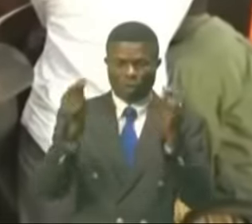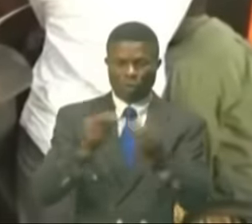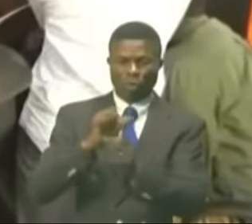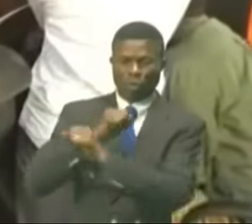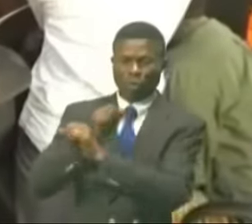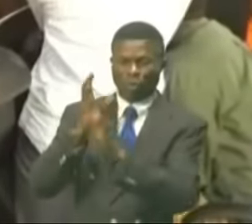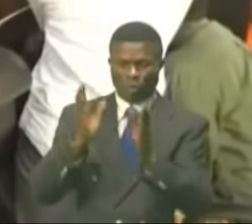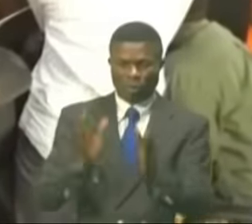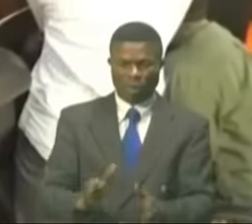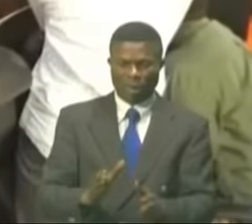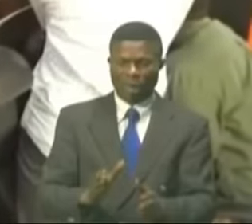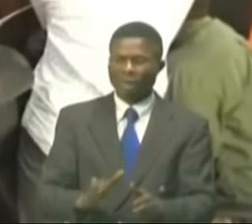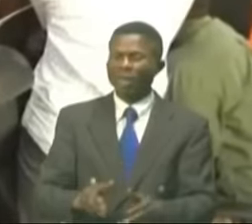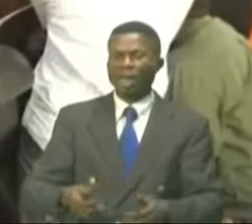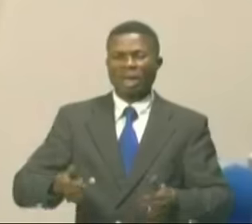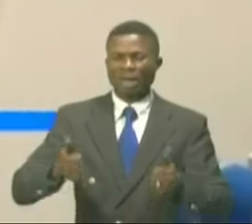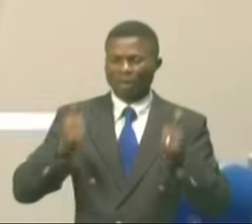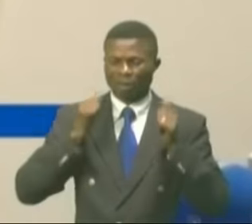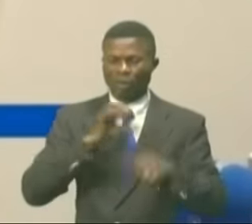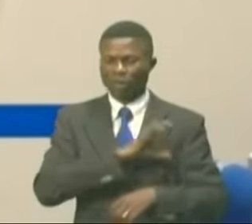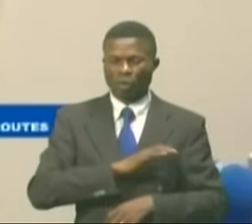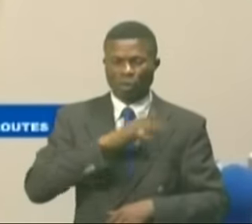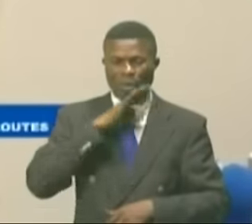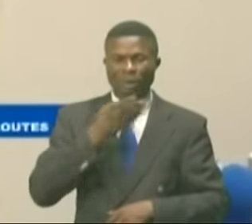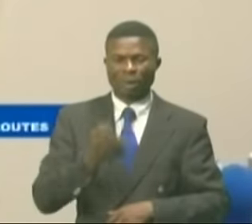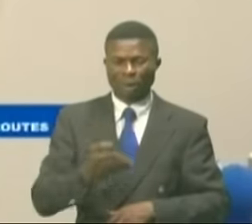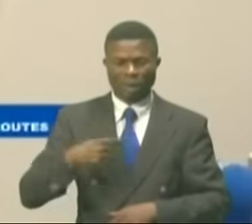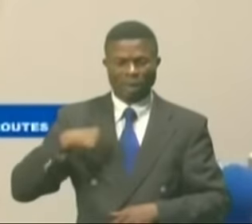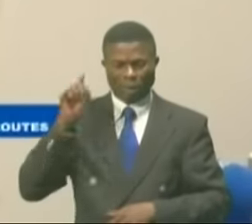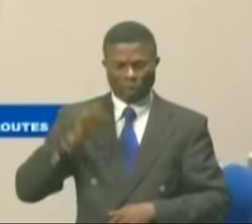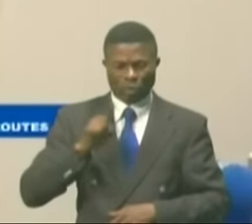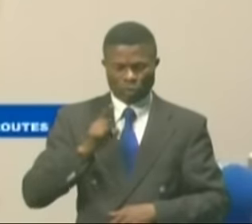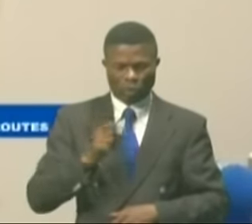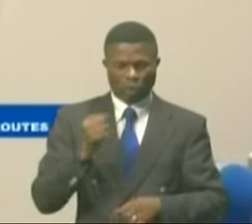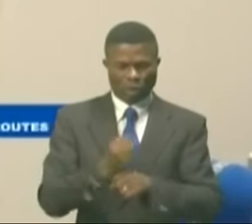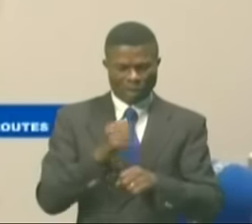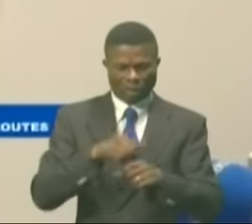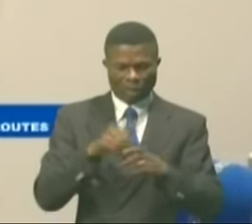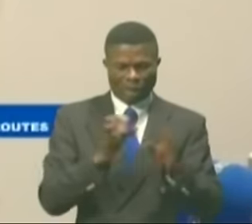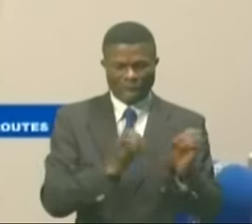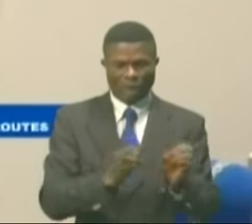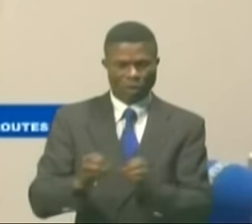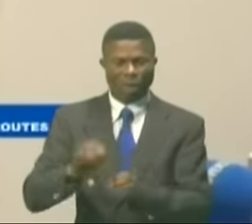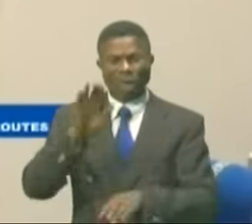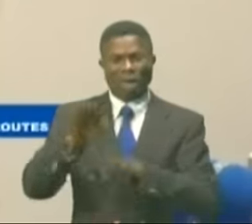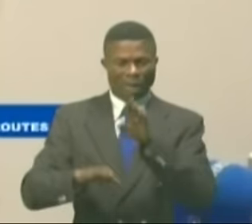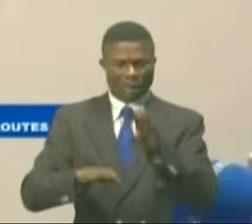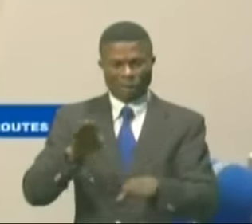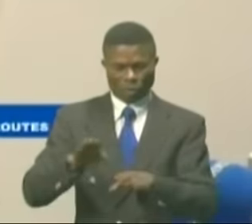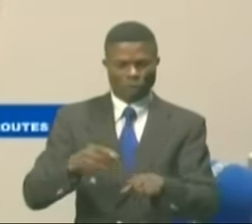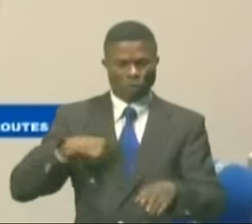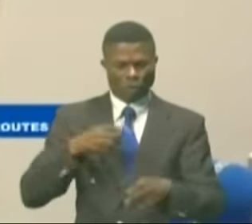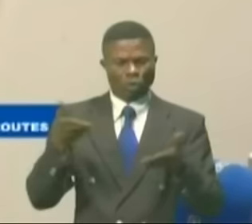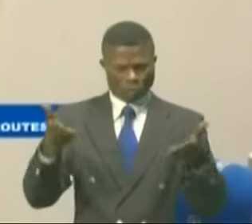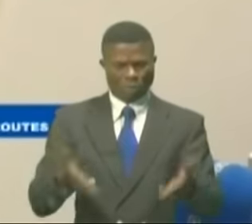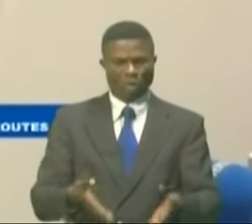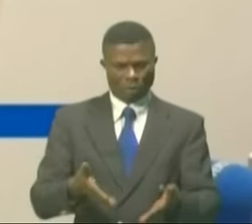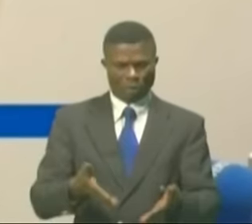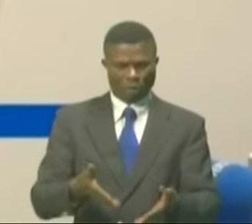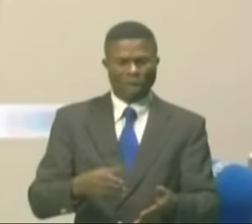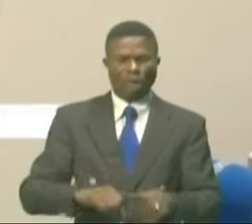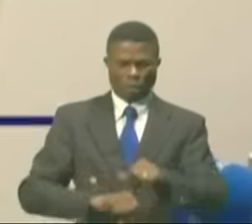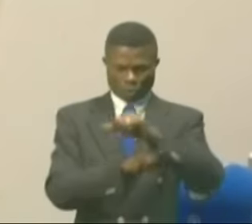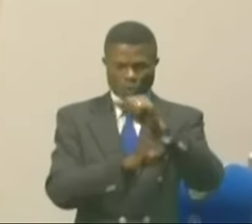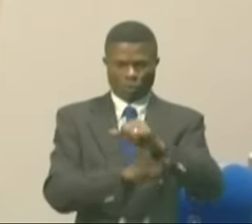syndicale dénonce ce comportement. Nous sommes appelés à marcher dans l'ordre. Les démarches, nous sommes là, nous tous, nous sommes en train